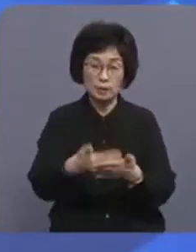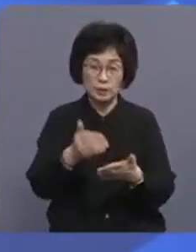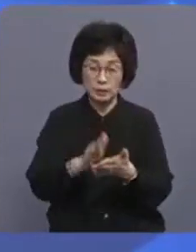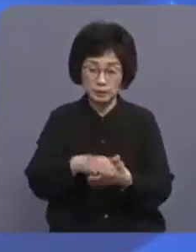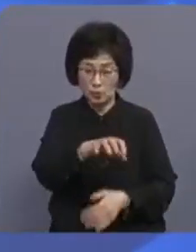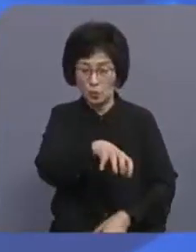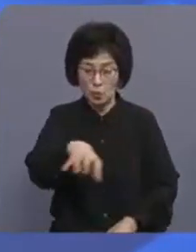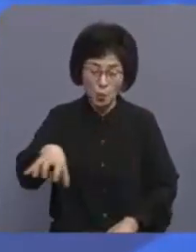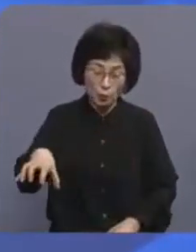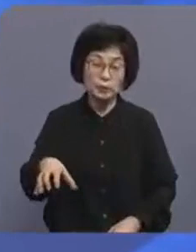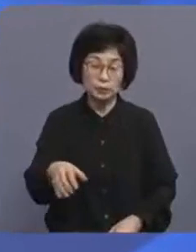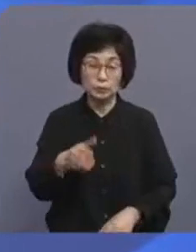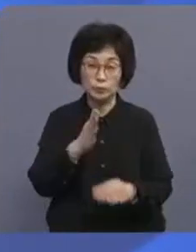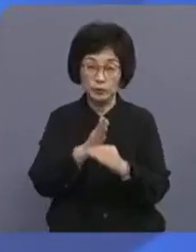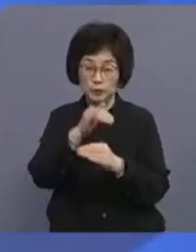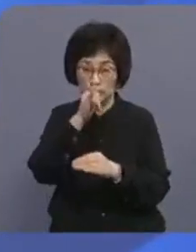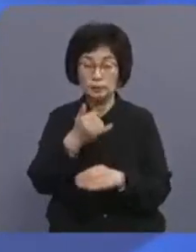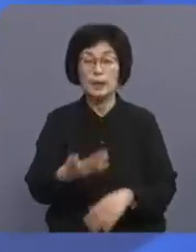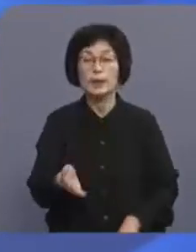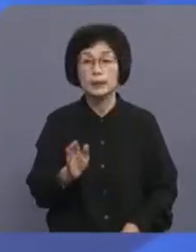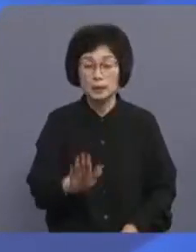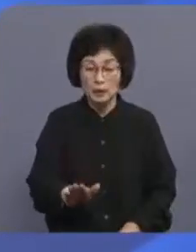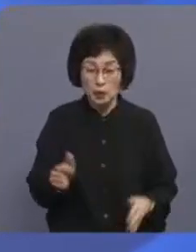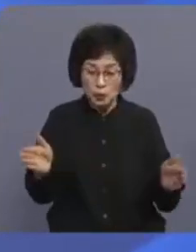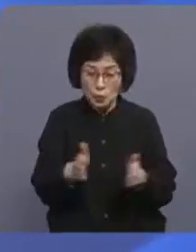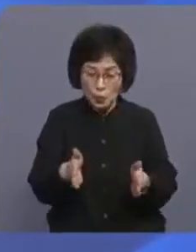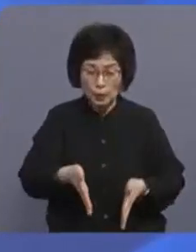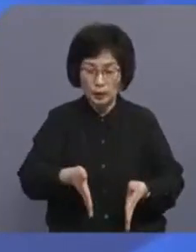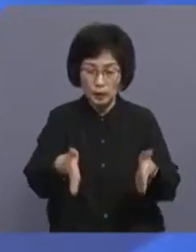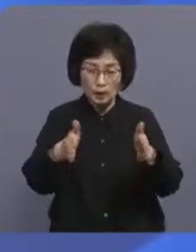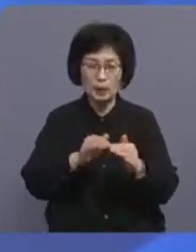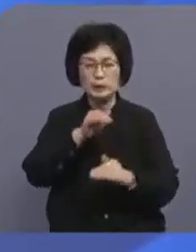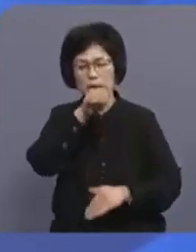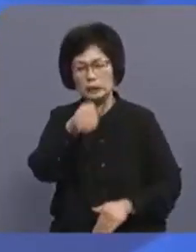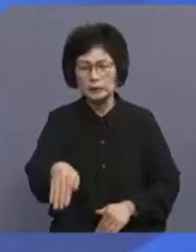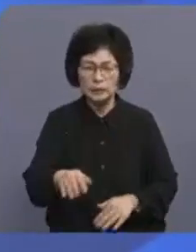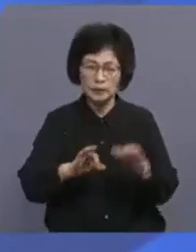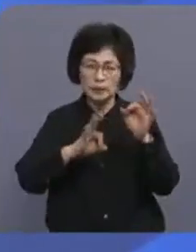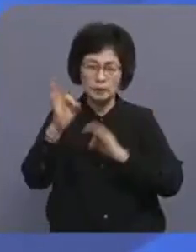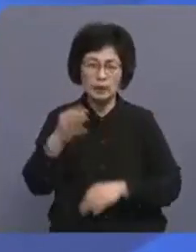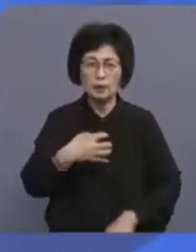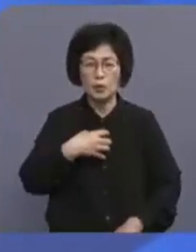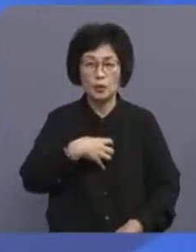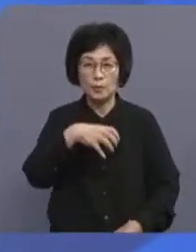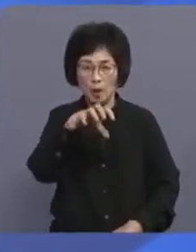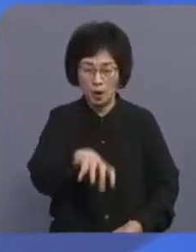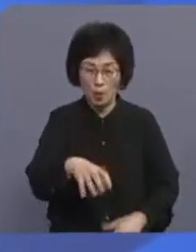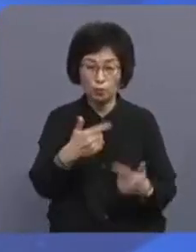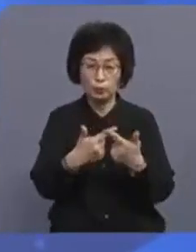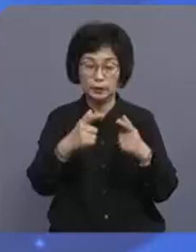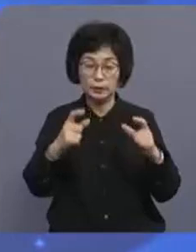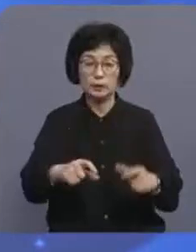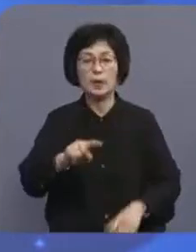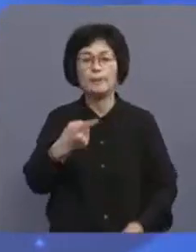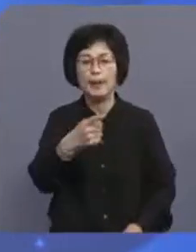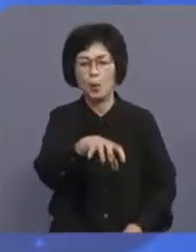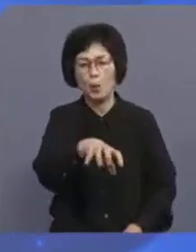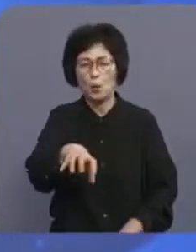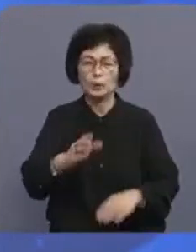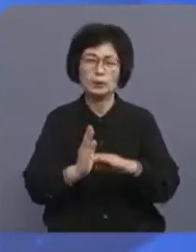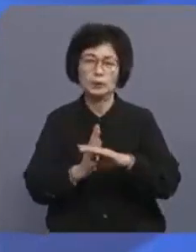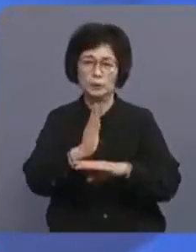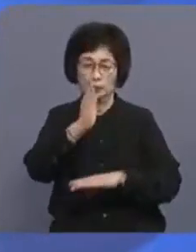곳곳에서 진행되고 있는데요. 그런데 좁은 골목이나 경사가 심해 사고 위험이 큰 통학로가 부산에만 100곳이